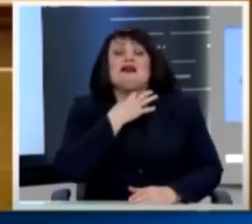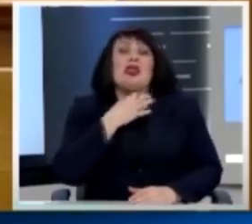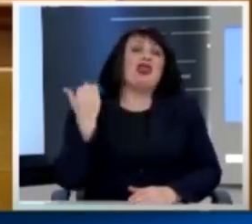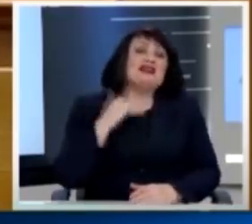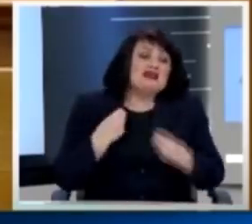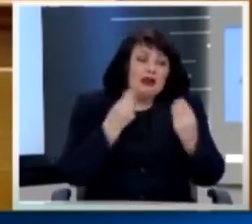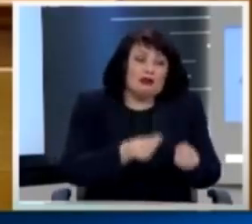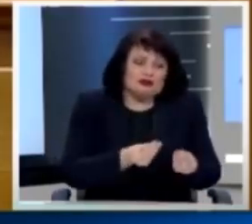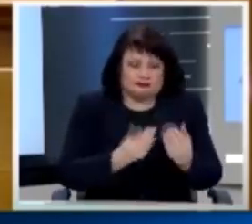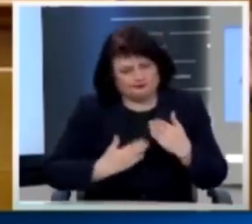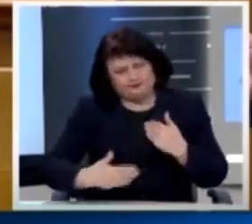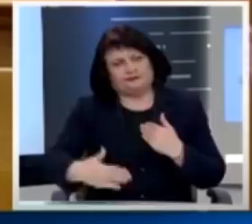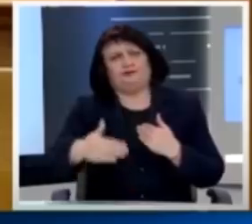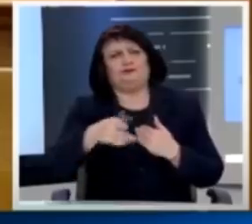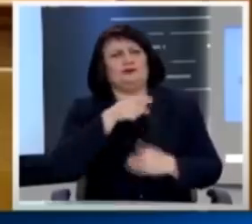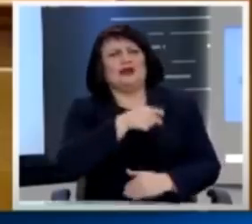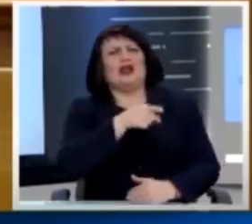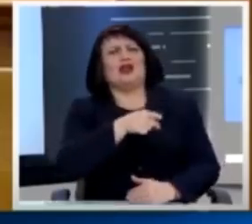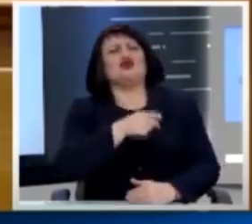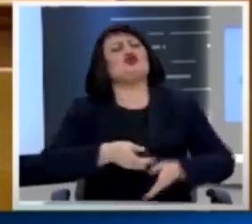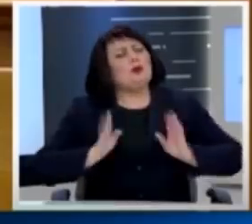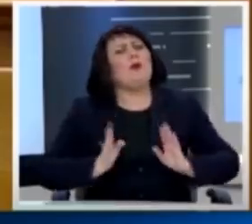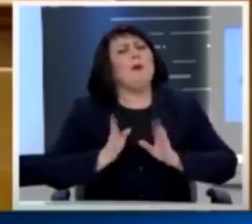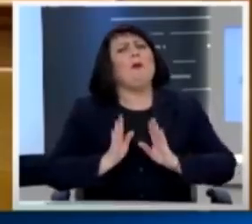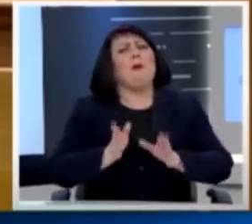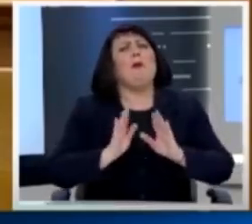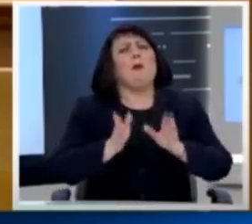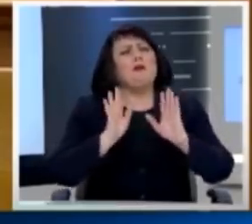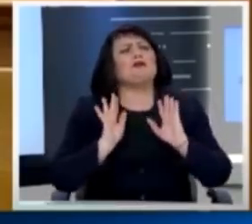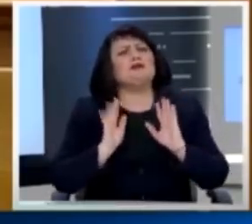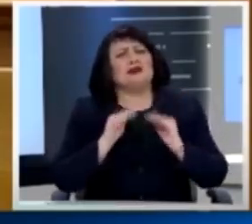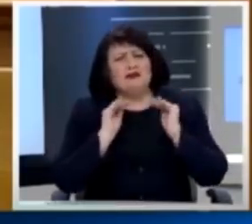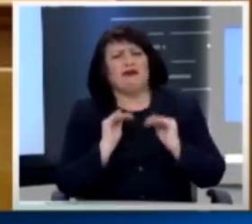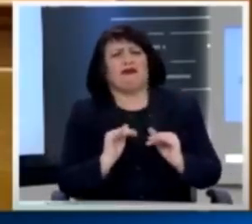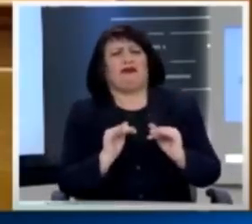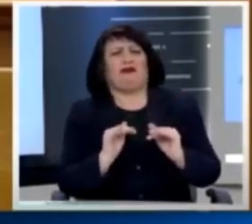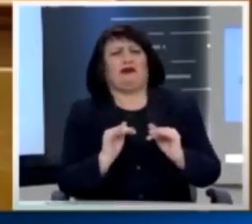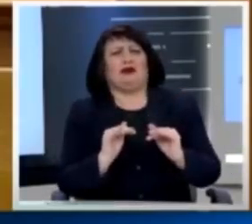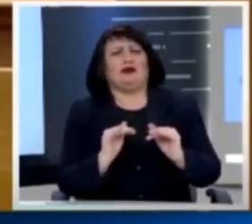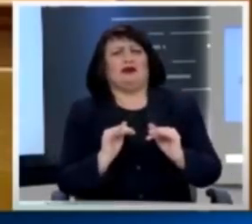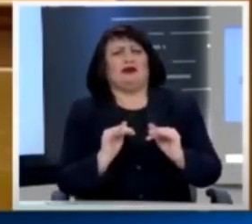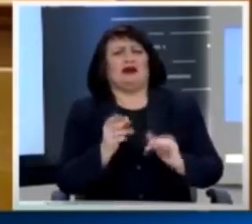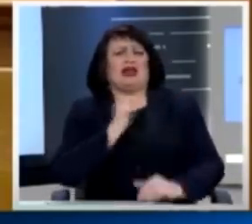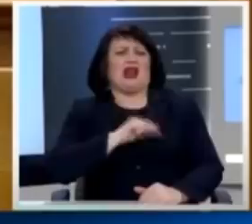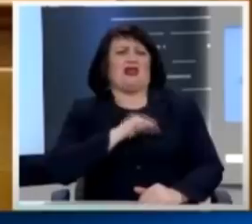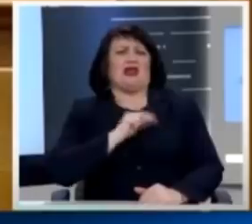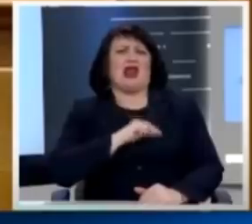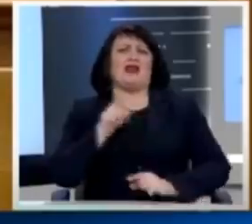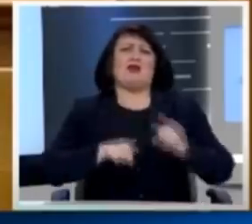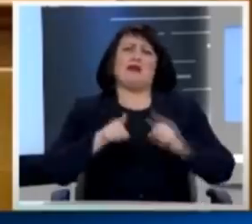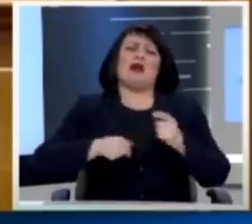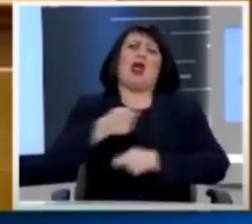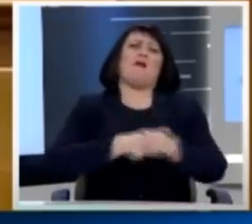θυσιάσει για να συνεχίσετε εσείς απρόσκοπτα να στηρίζετε την ανάκαμψη των κερδών